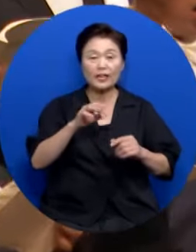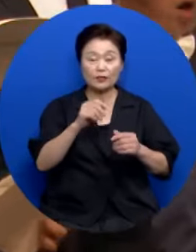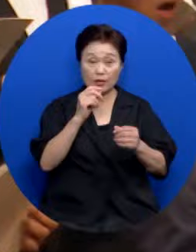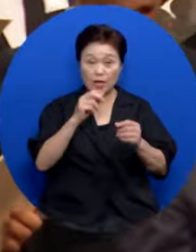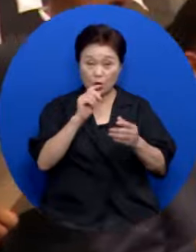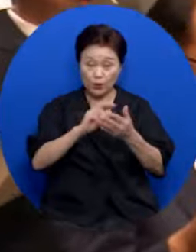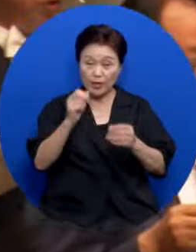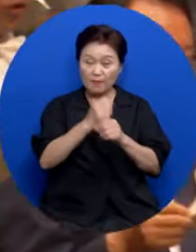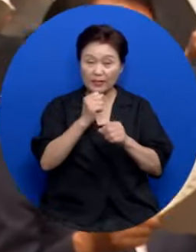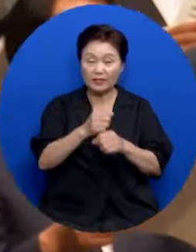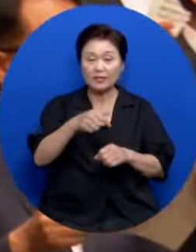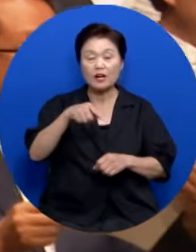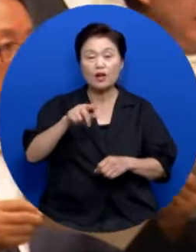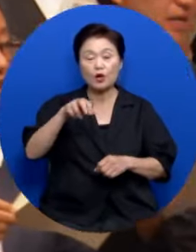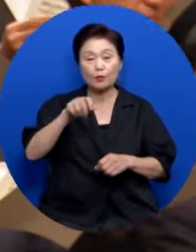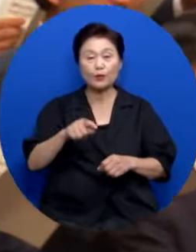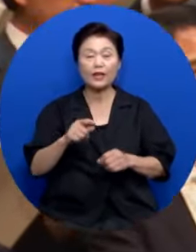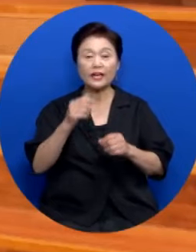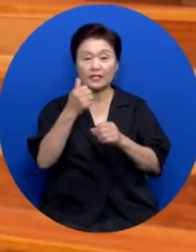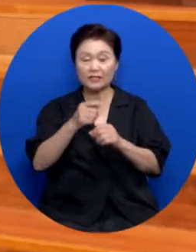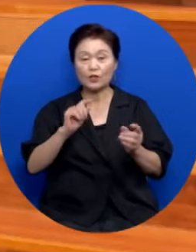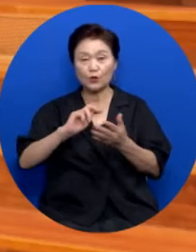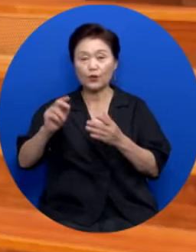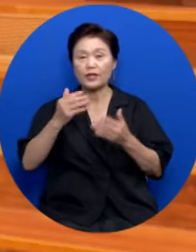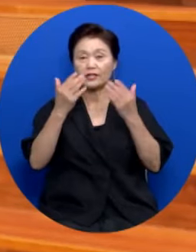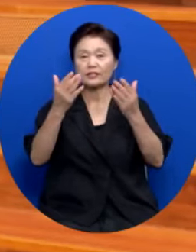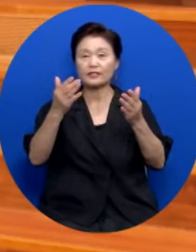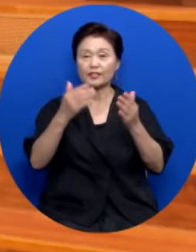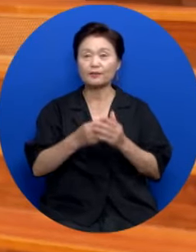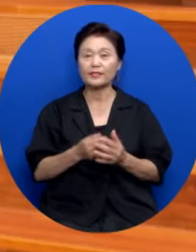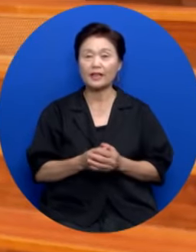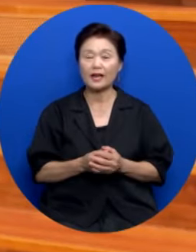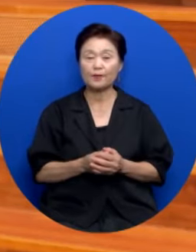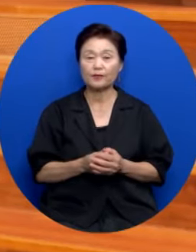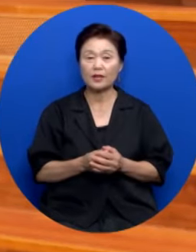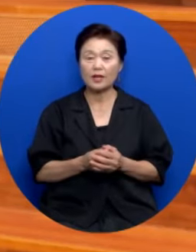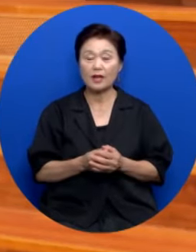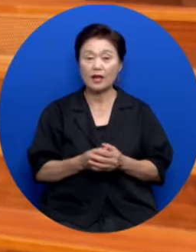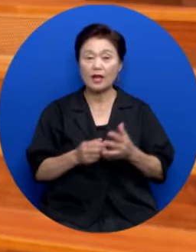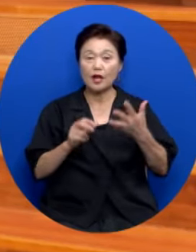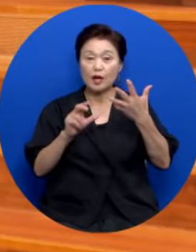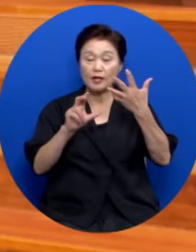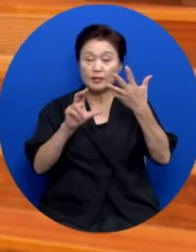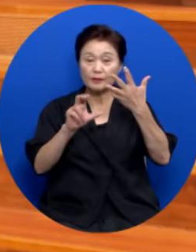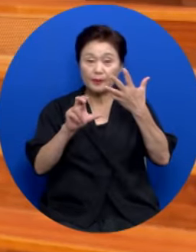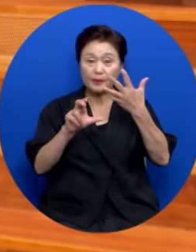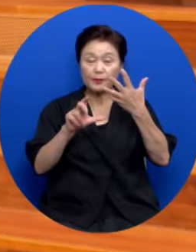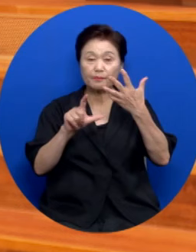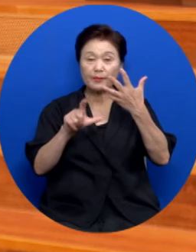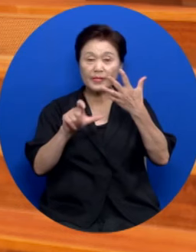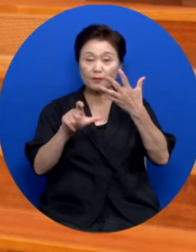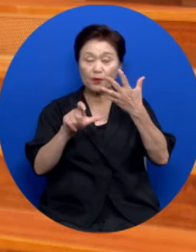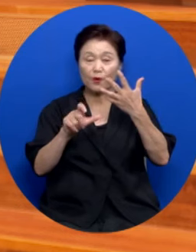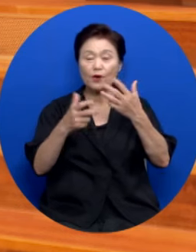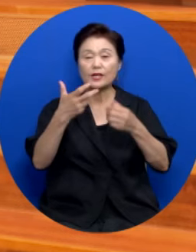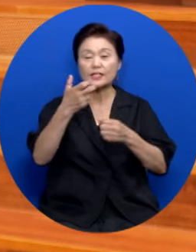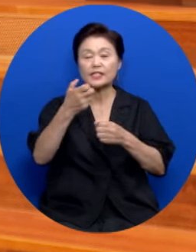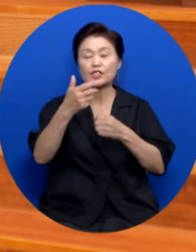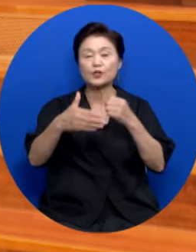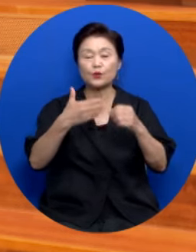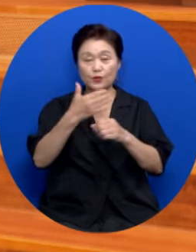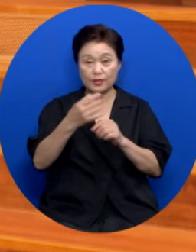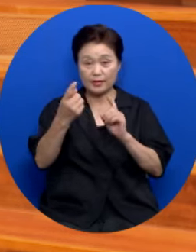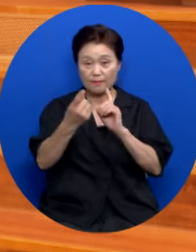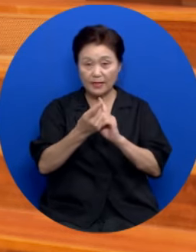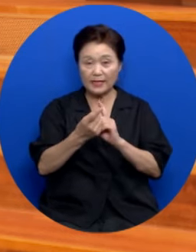작곡한 거국행 등을 노래했습니다. 오늘 우리 광복 79주년을 맞이해서 새남 찬양대가 귀한